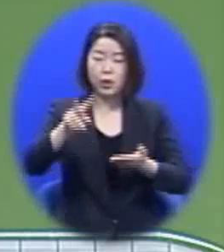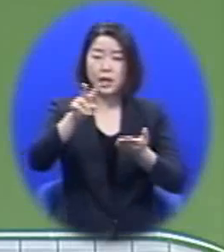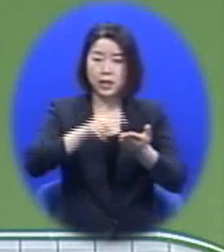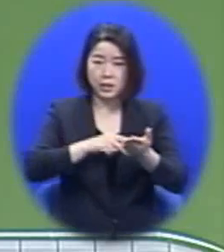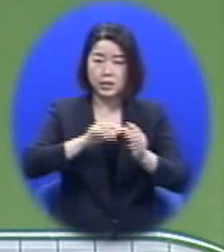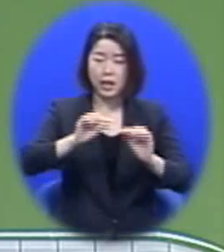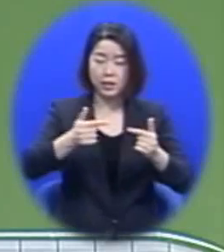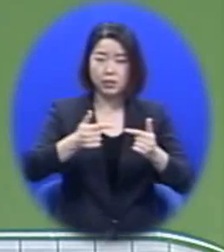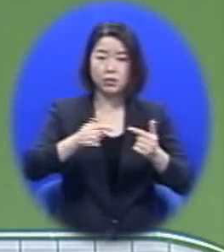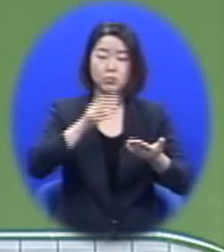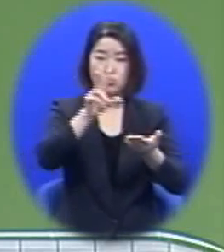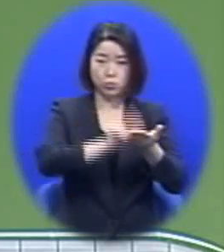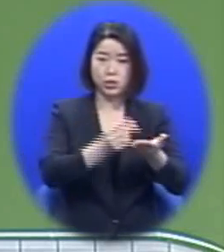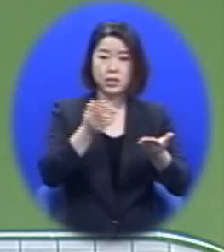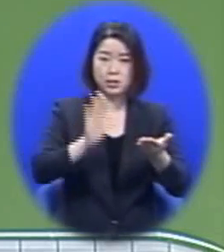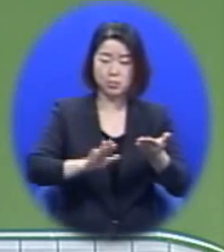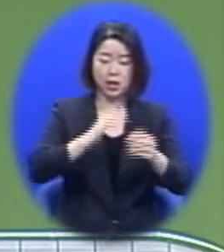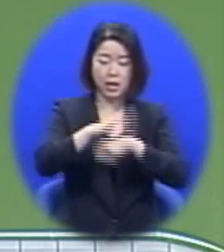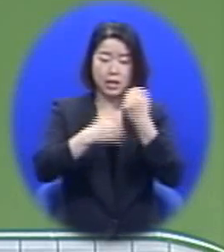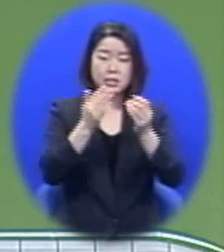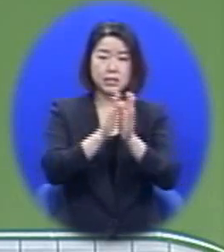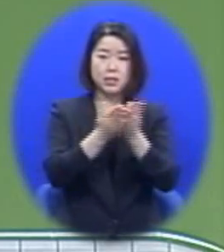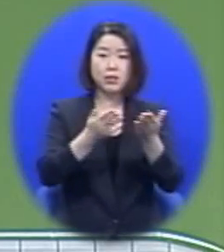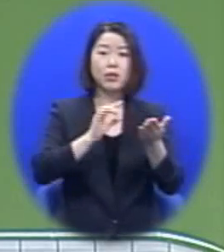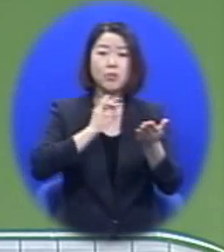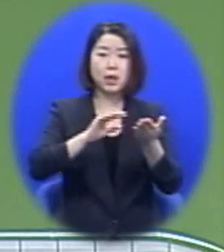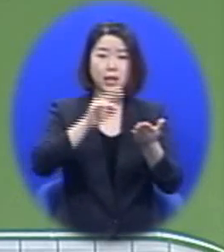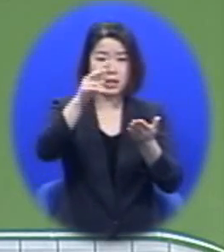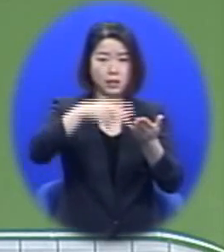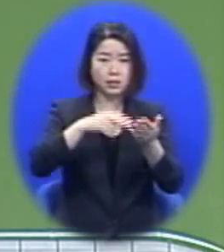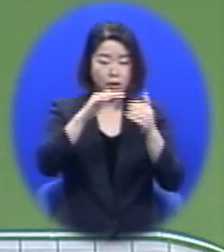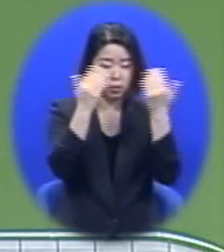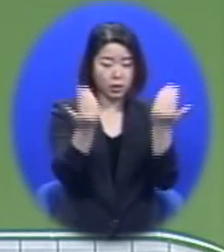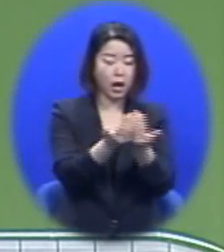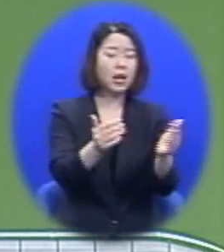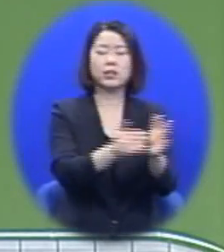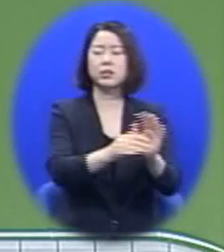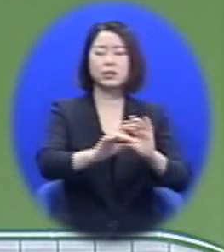문제지만 성경만 읽는다고 그것도 다가 아닙니다.